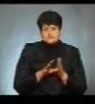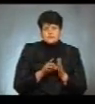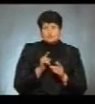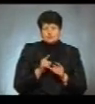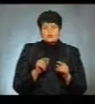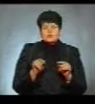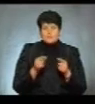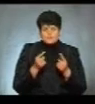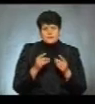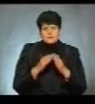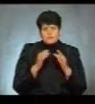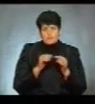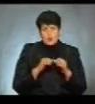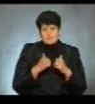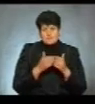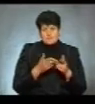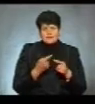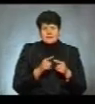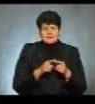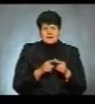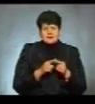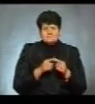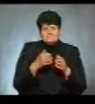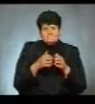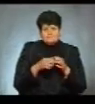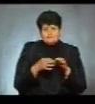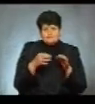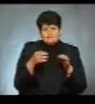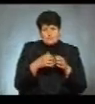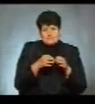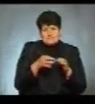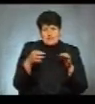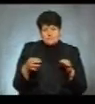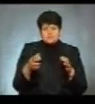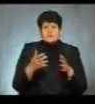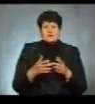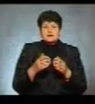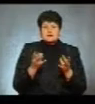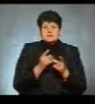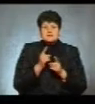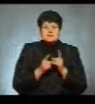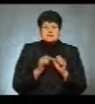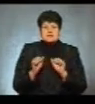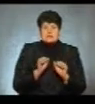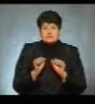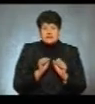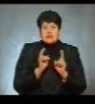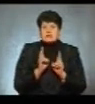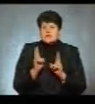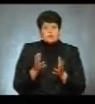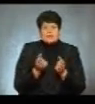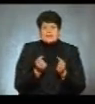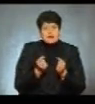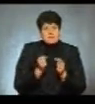створені будинкові комітети. Це так, як транзитна ланка. Але, каже, першочергово моя порада – змінити керівника. Ніхто не